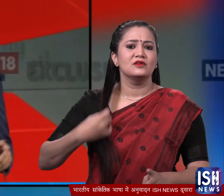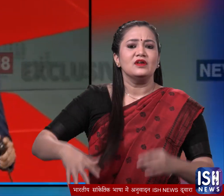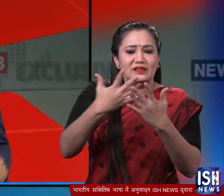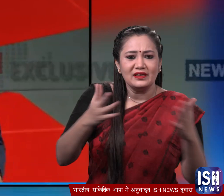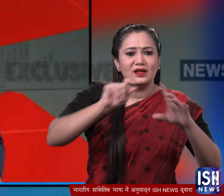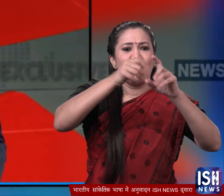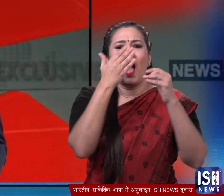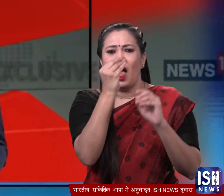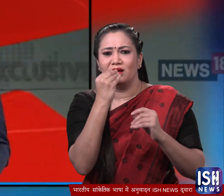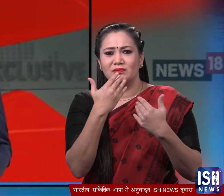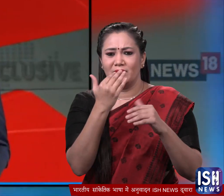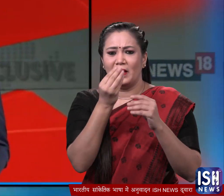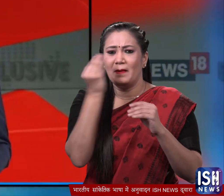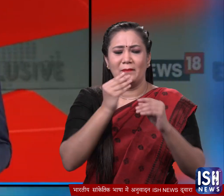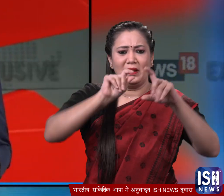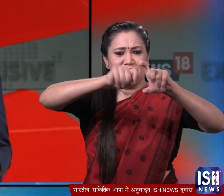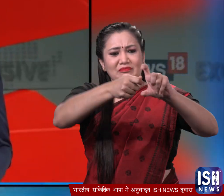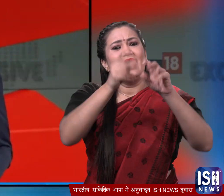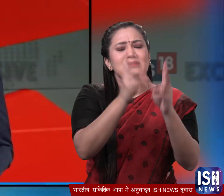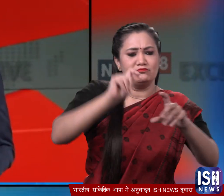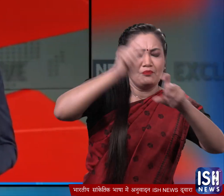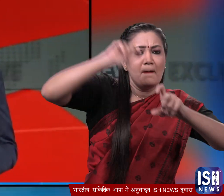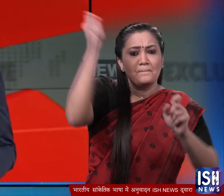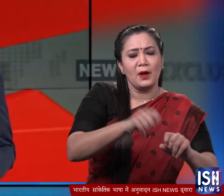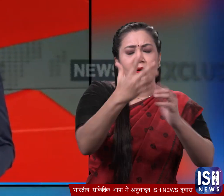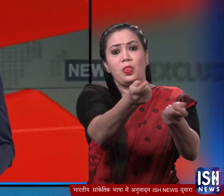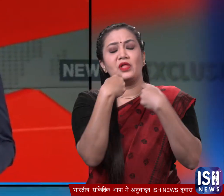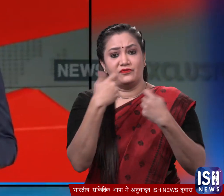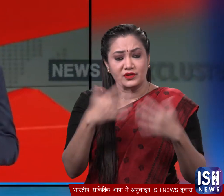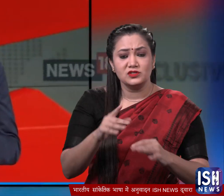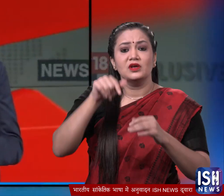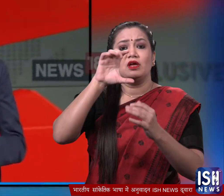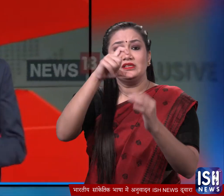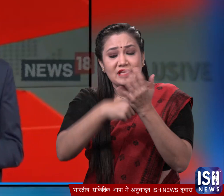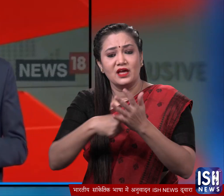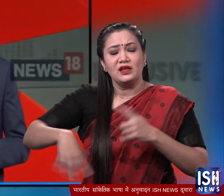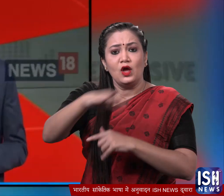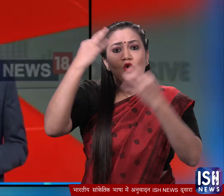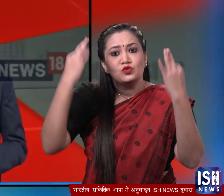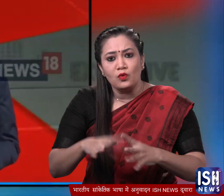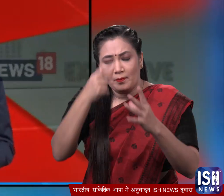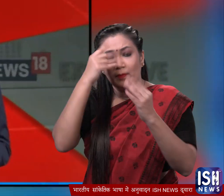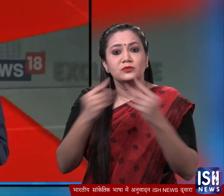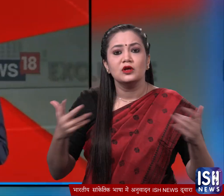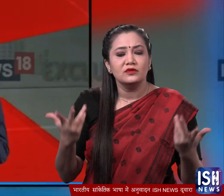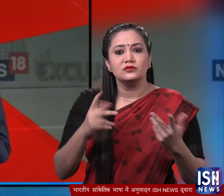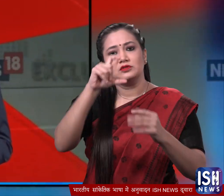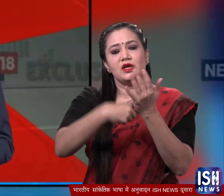में साधारण ताले खोलकर सामान चोरी होने की शिकायतें भी आती रही हैं, जिनसे निपटने के लिए मध्य रेलवे ने मुंबई